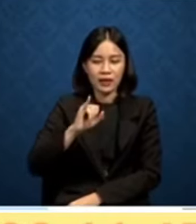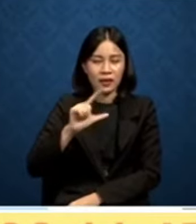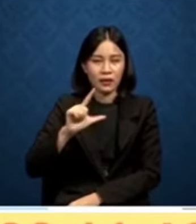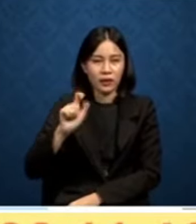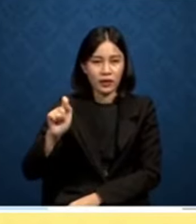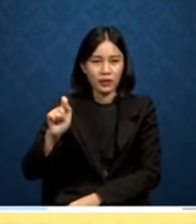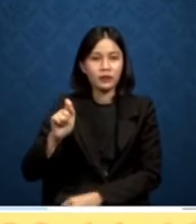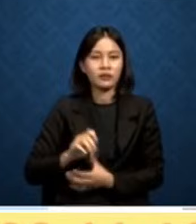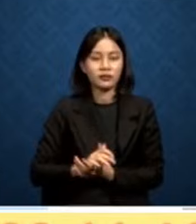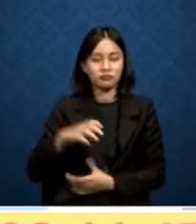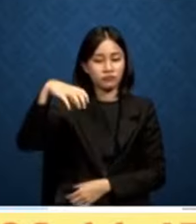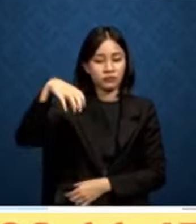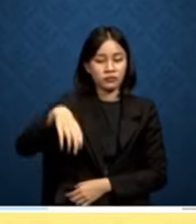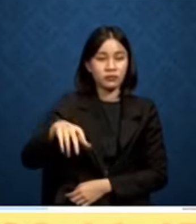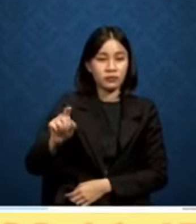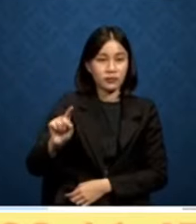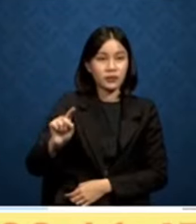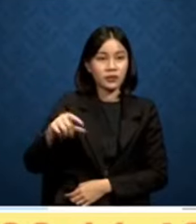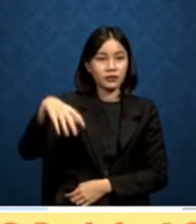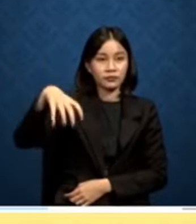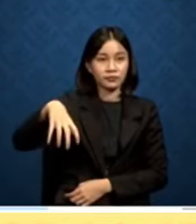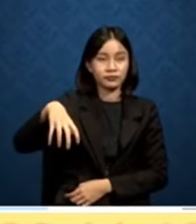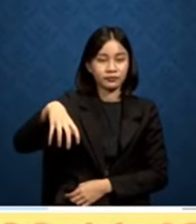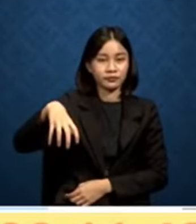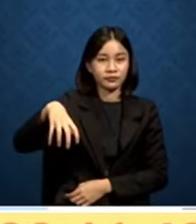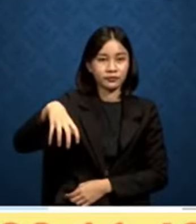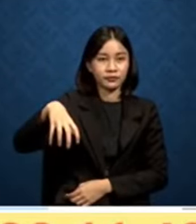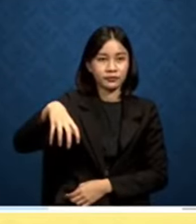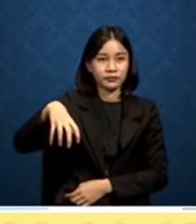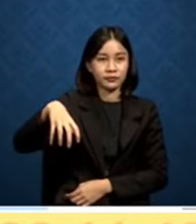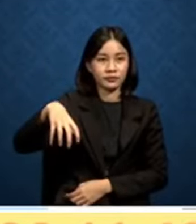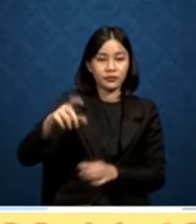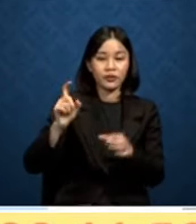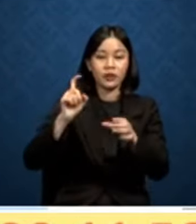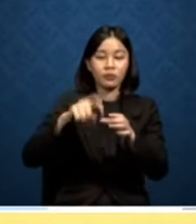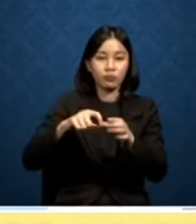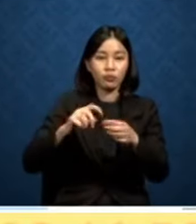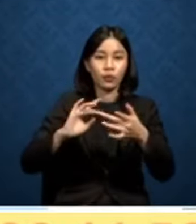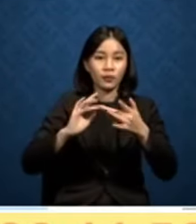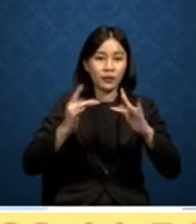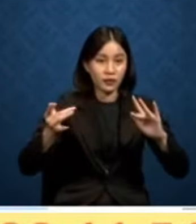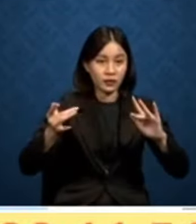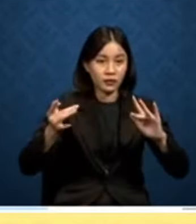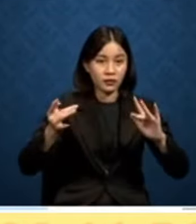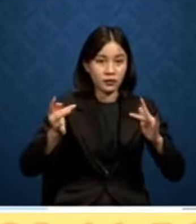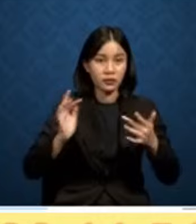คือคือล็อนในอเตอร